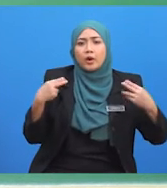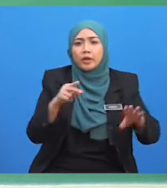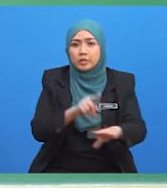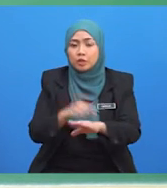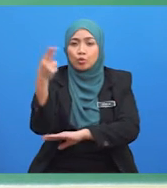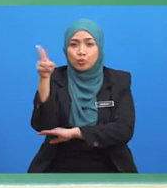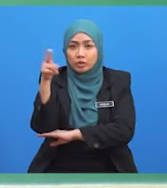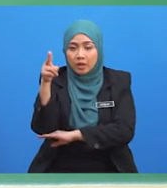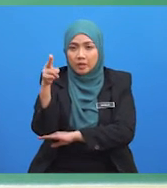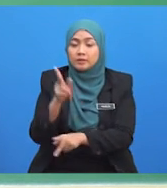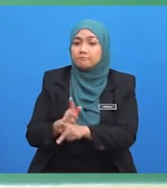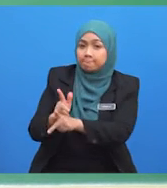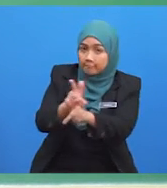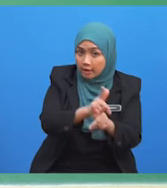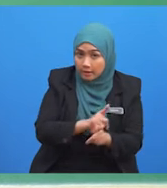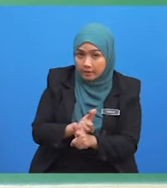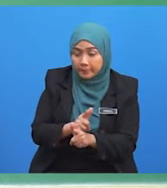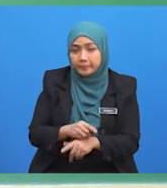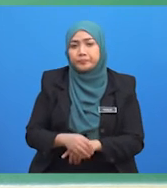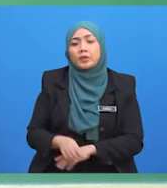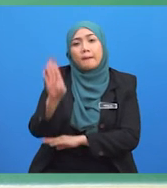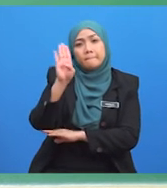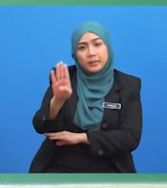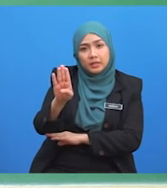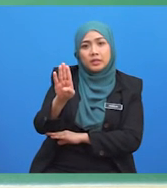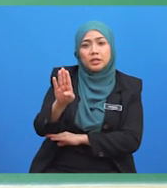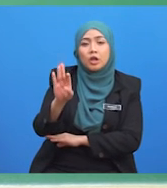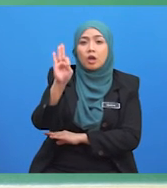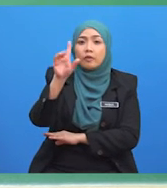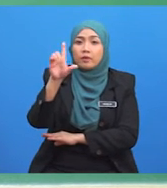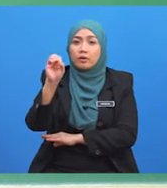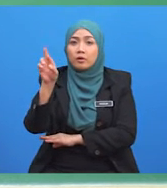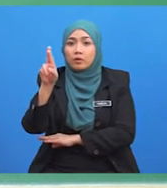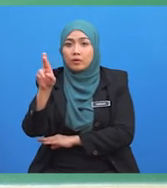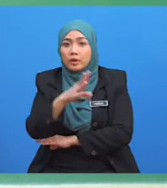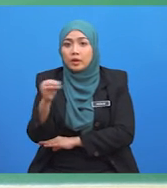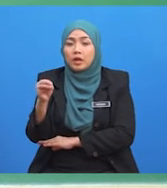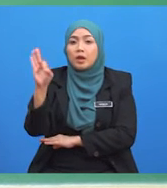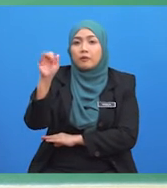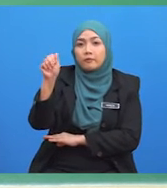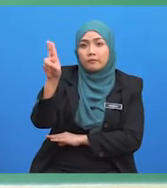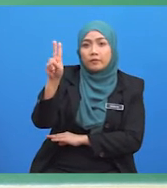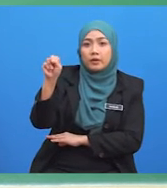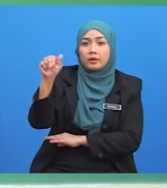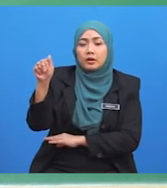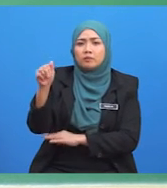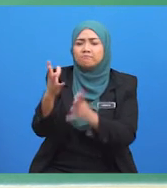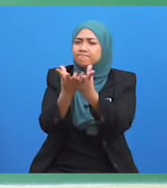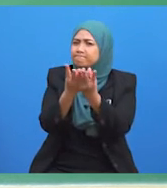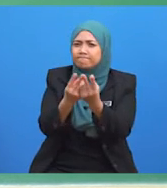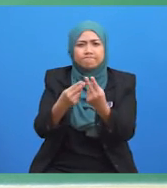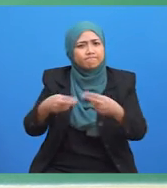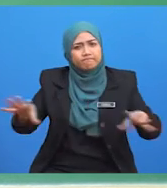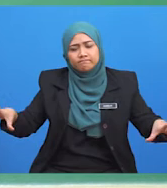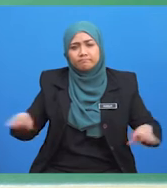hutan terpelihara, B. Spesies flora dan fauna semakin pupus. Kalau dah